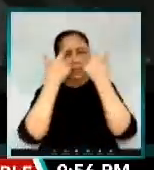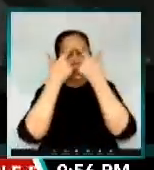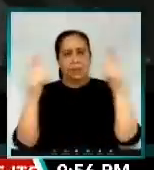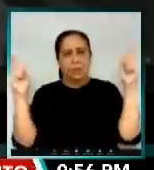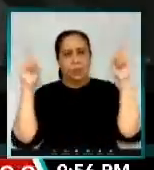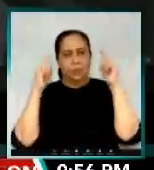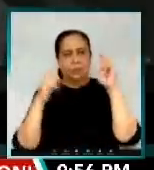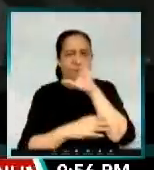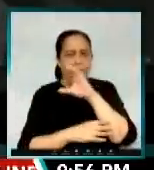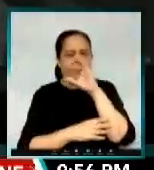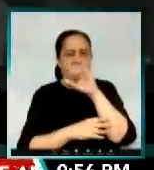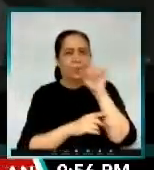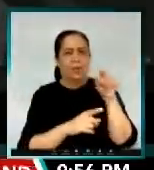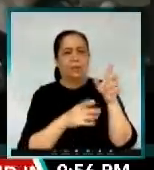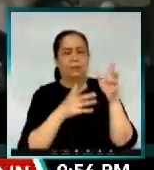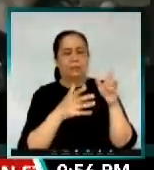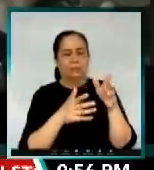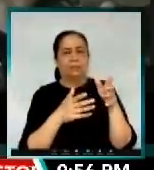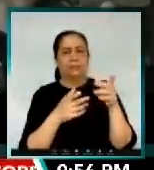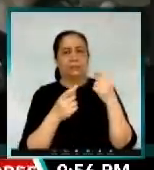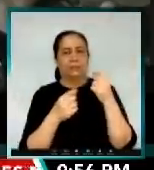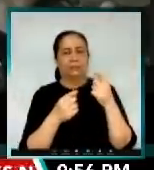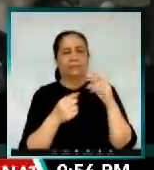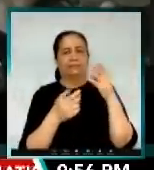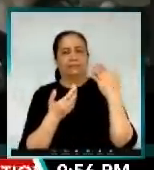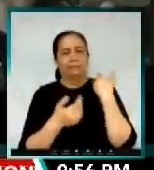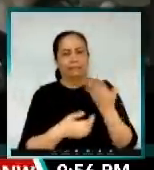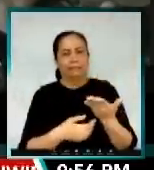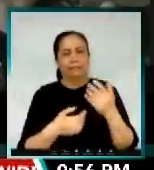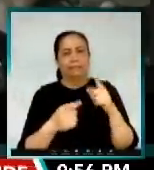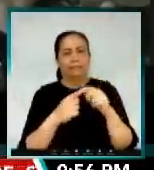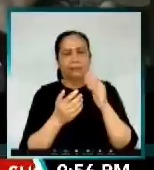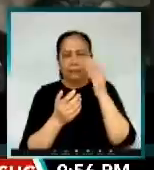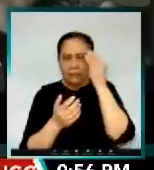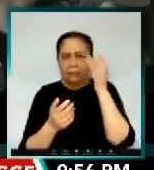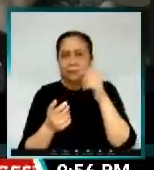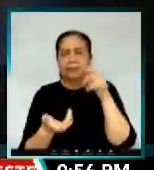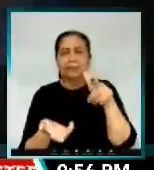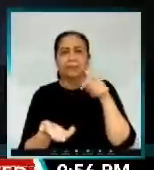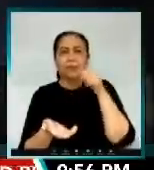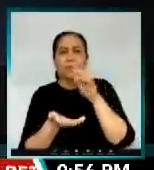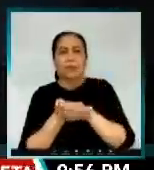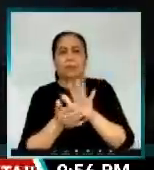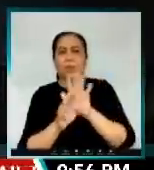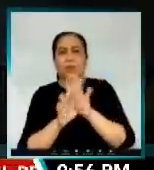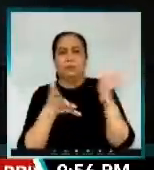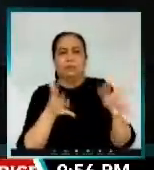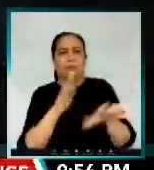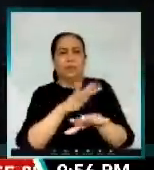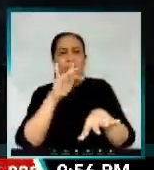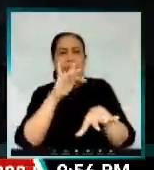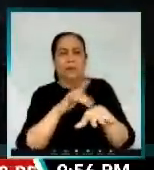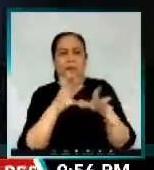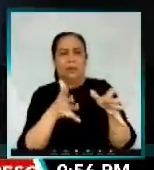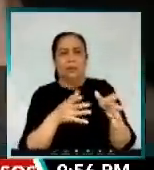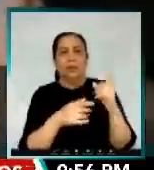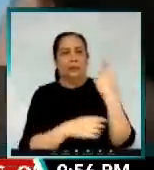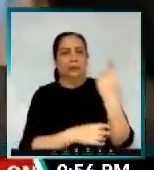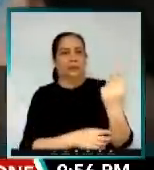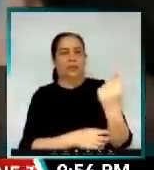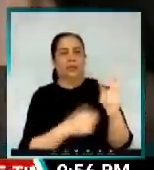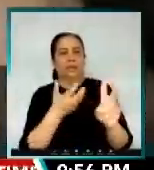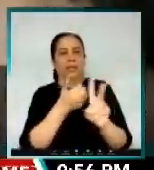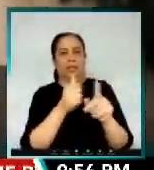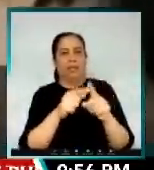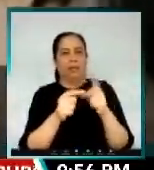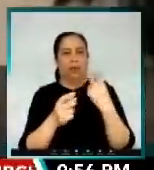Ganyan na lang iiwan ng mga otoridad ang kanyang bangkay sa pakiusap ng kanyang asawa na wag na itong galawin. Naiwan daw mag-isang biktima ng ipasyal ng kanyang